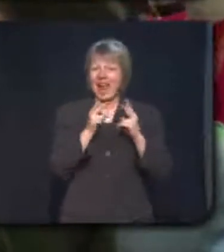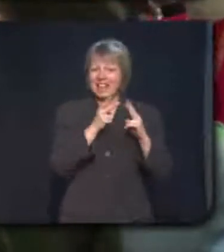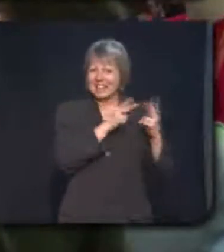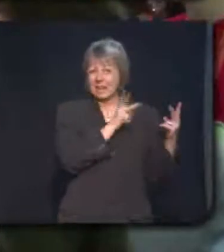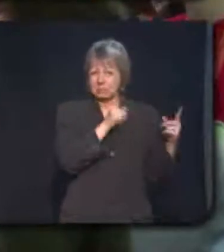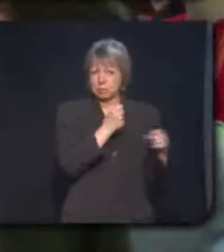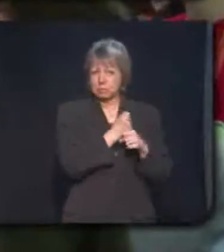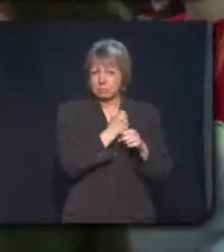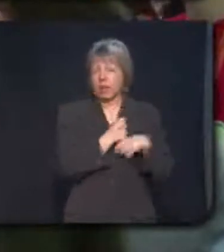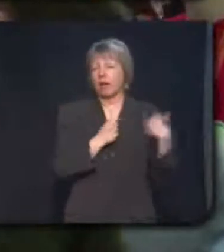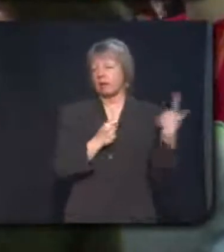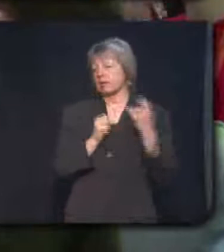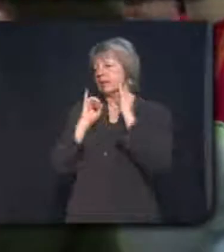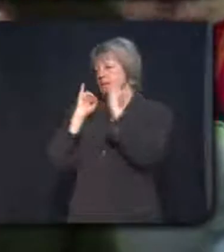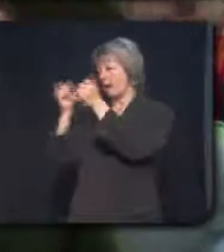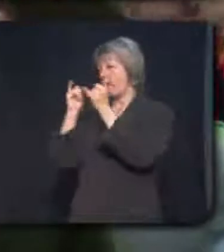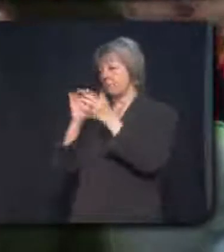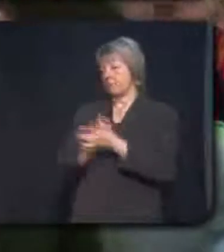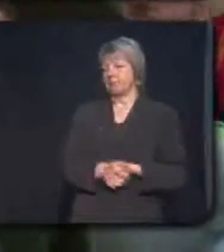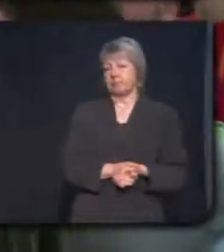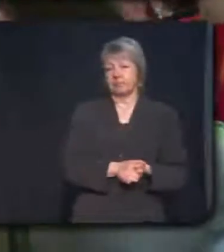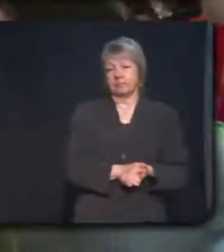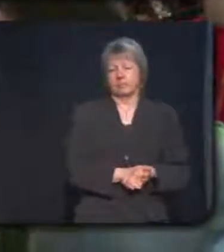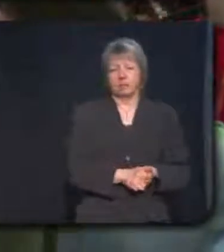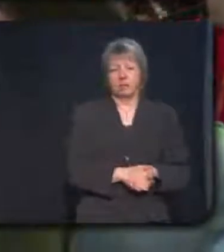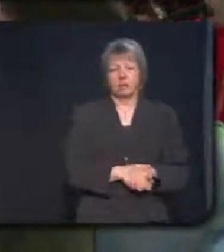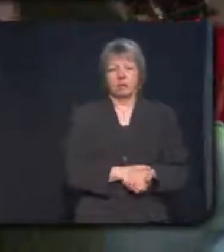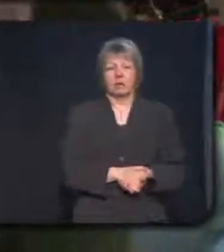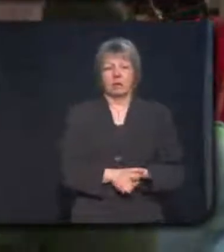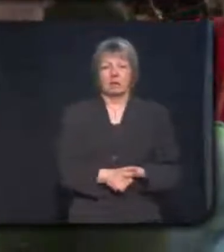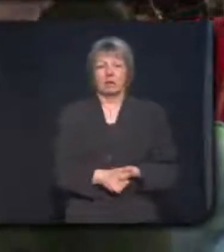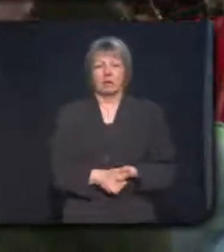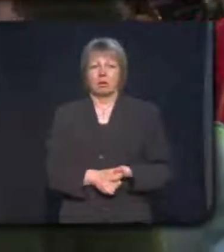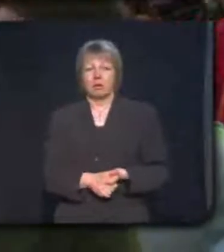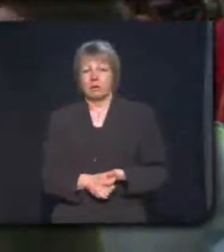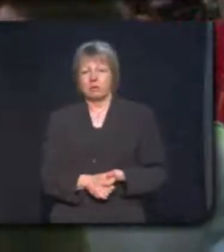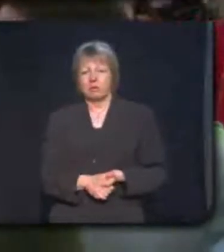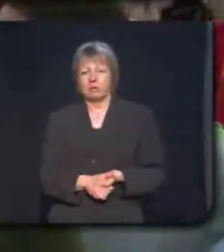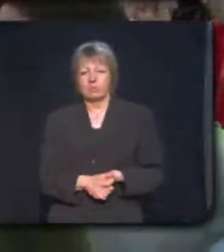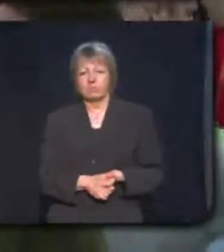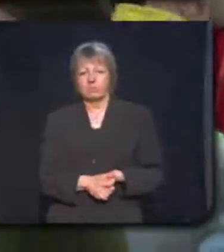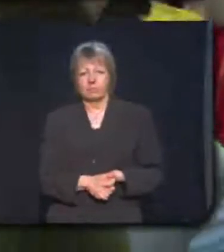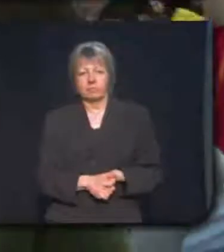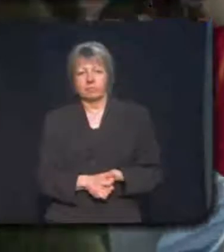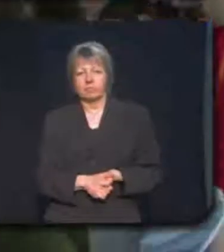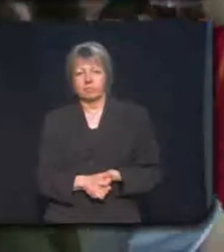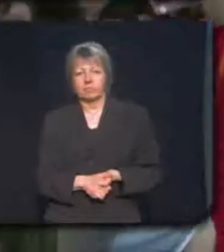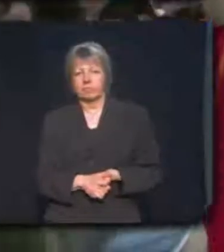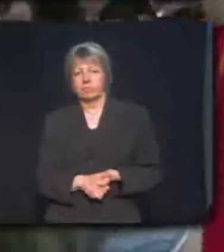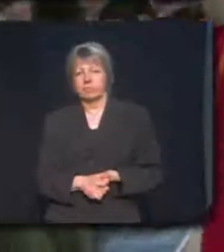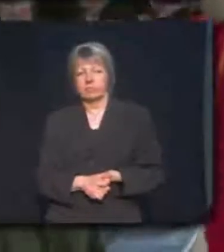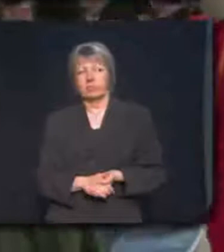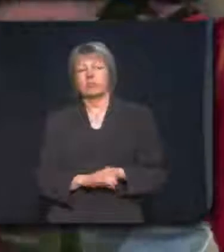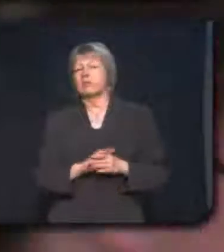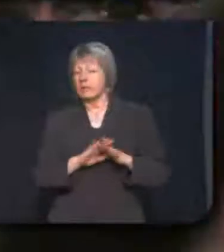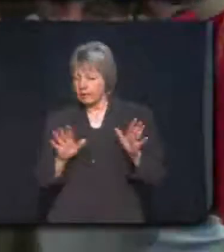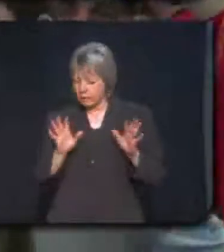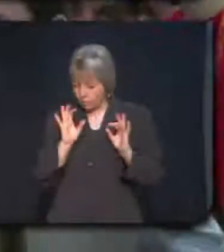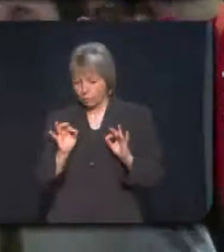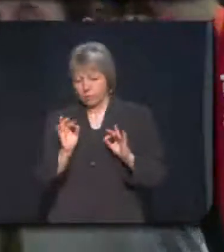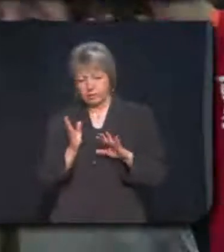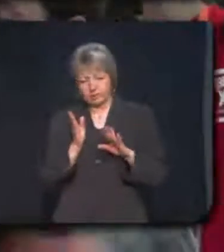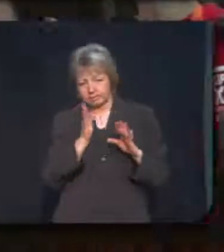danke ich bin nicht Bruder kontra weil das dann lass es einfach und lass den nächsten